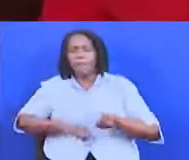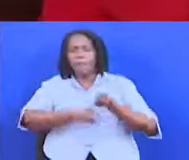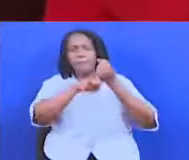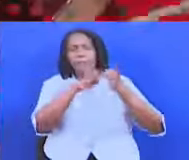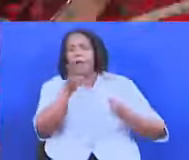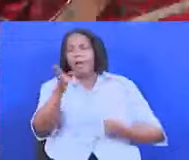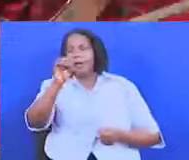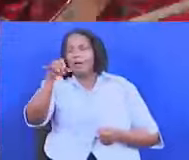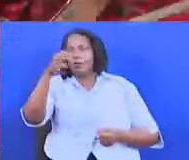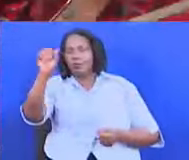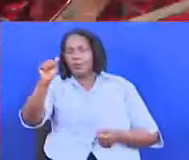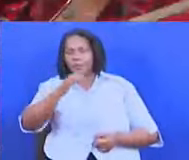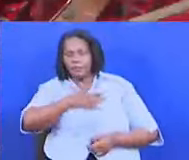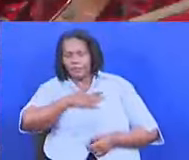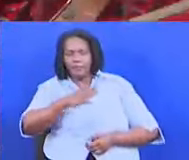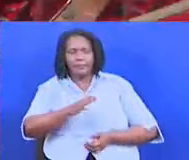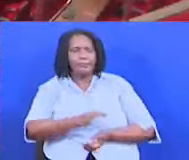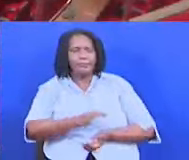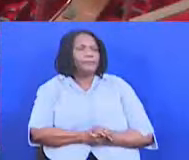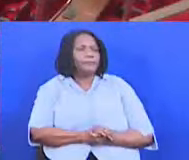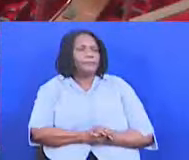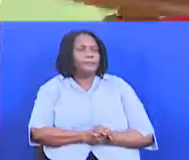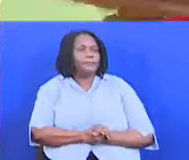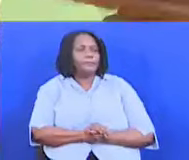hoja. Asante.